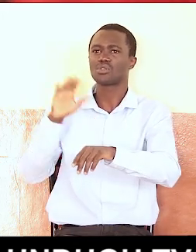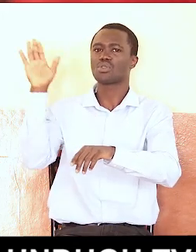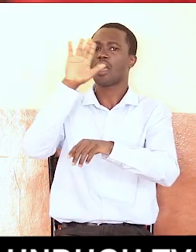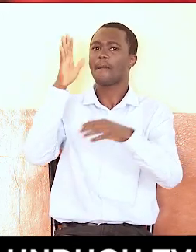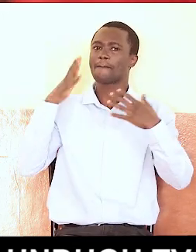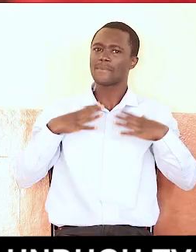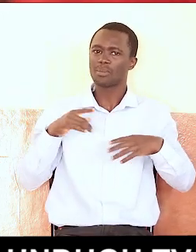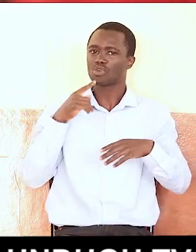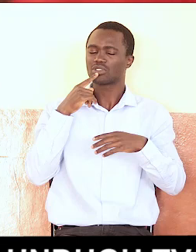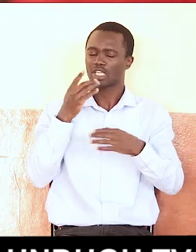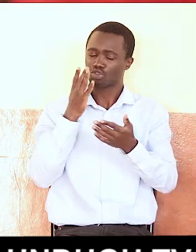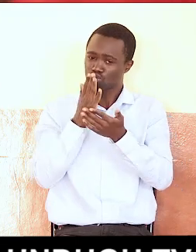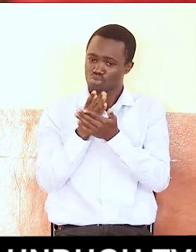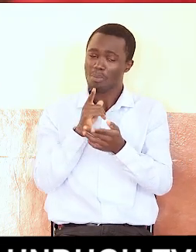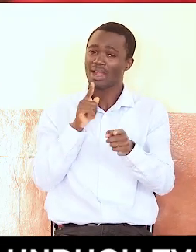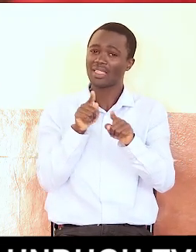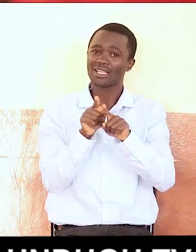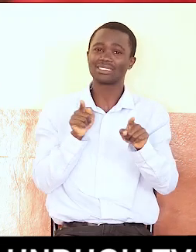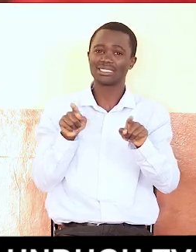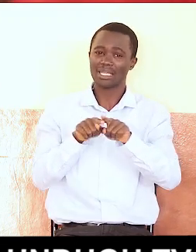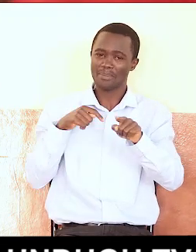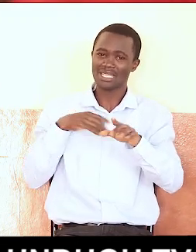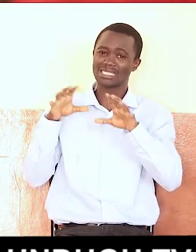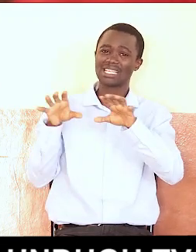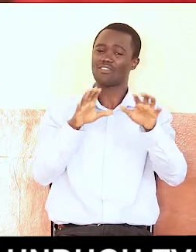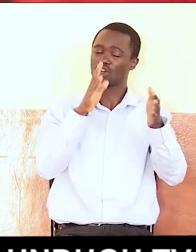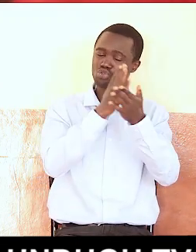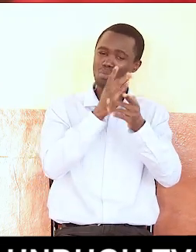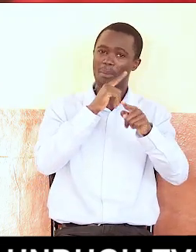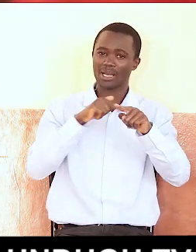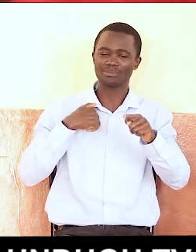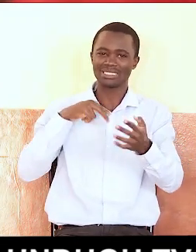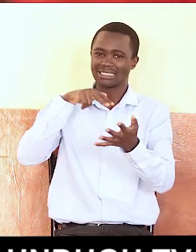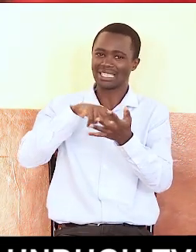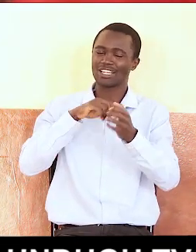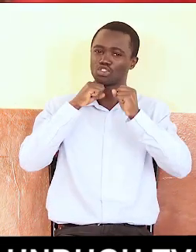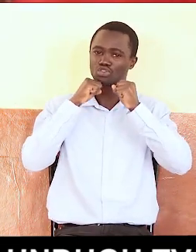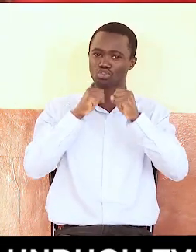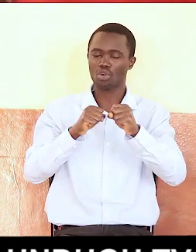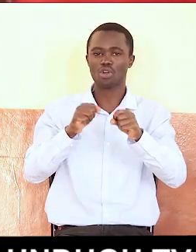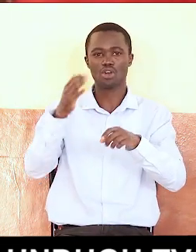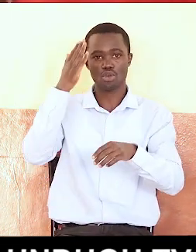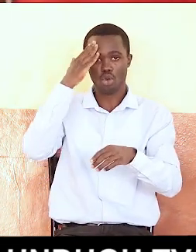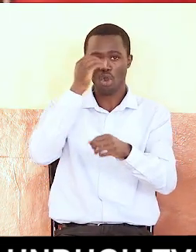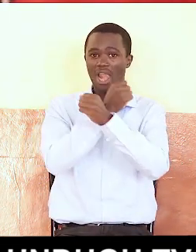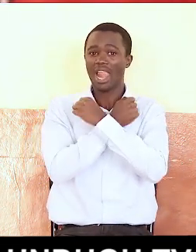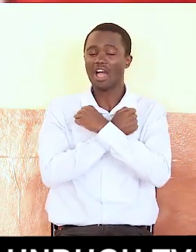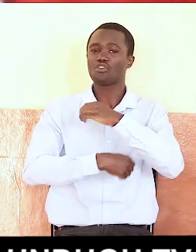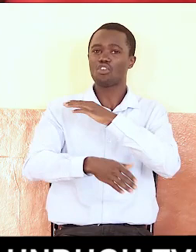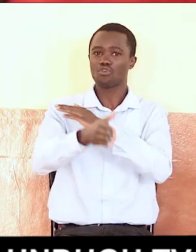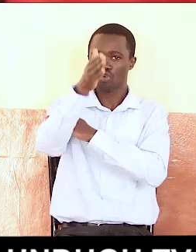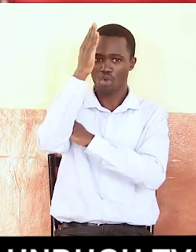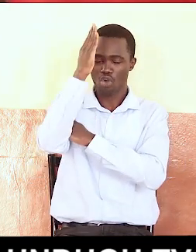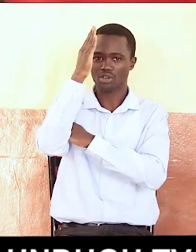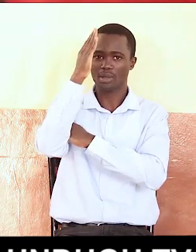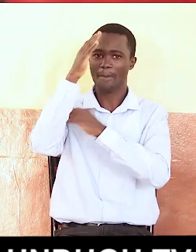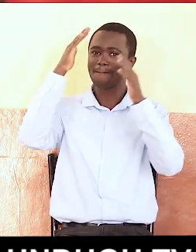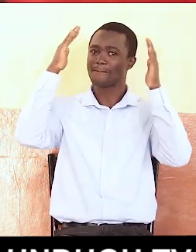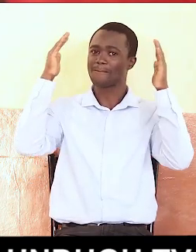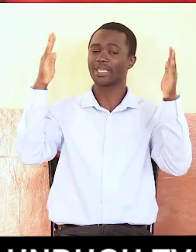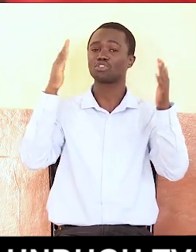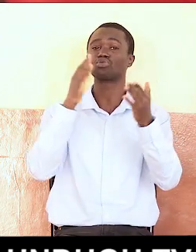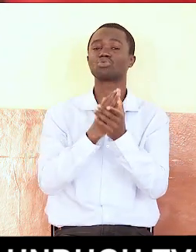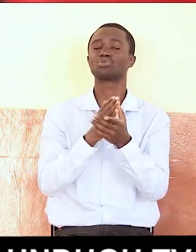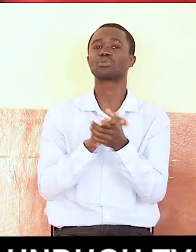hata kama ninateswa ninasimama imara na kujua upendo wa Mungu ulio mkuu, na